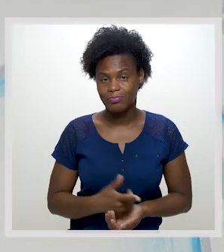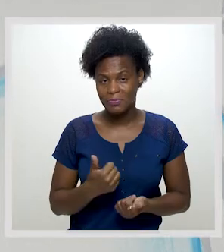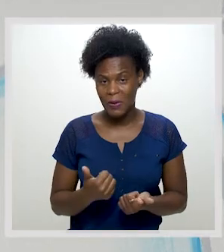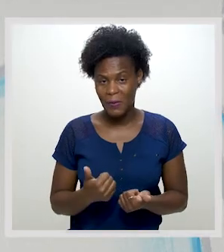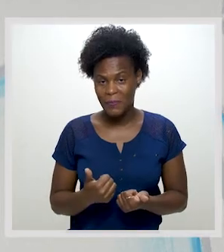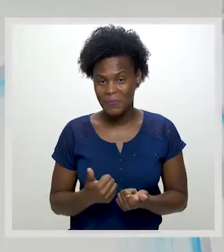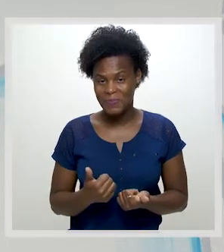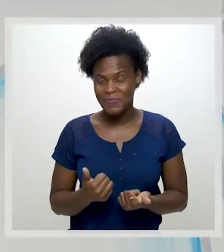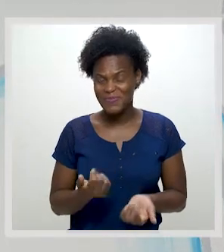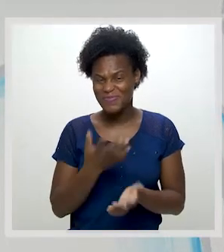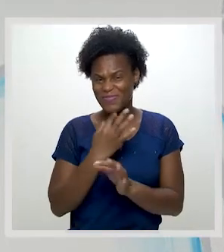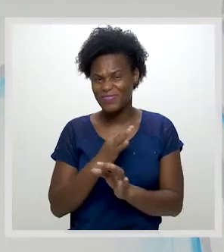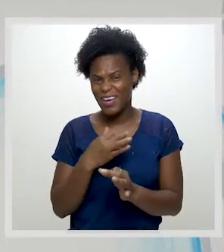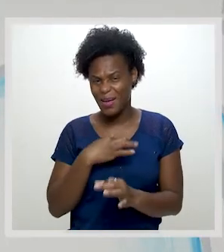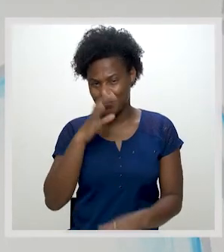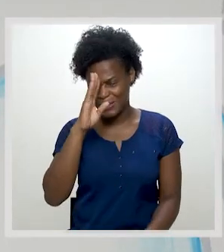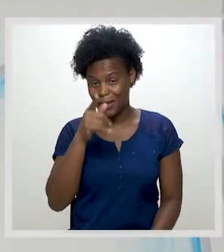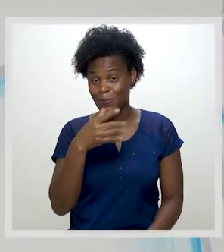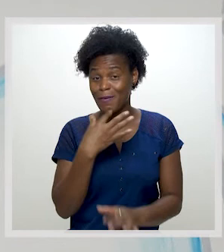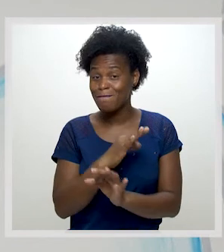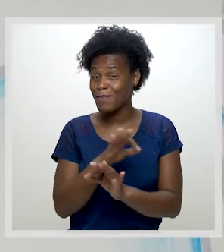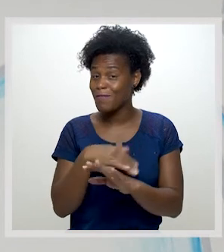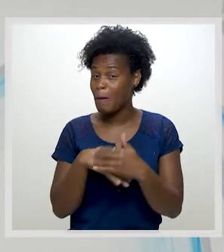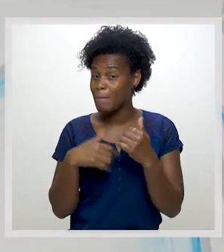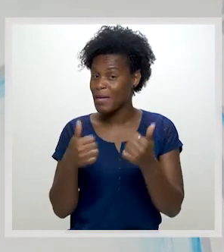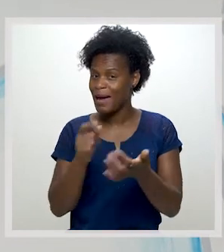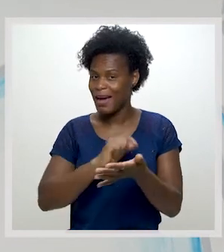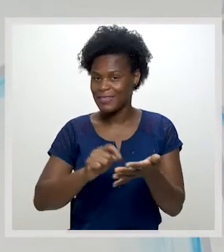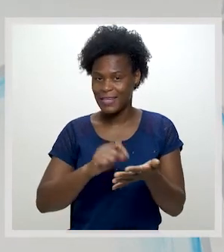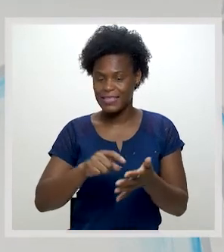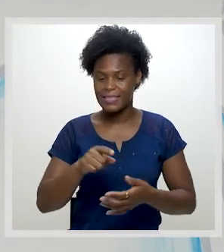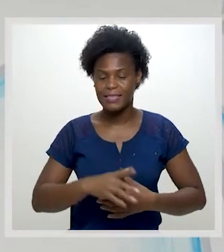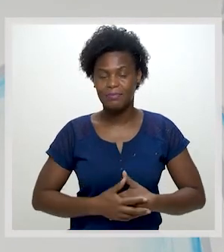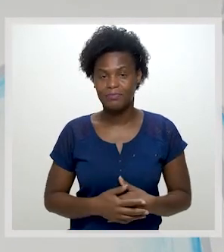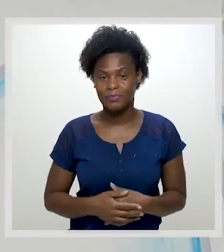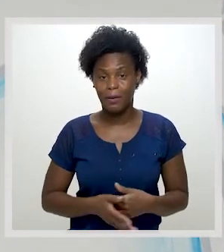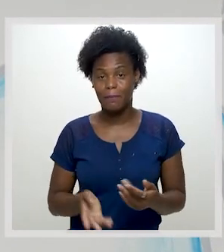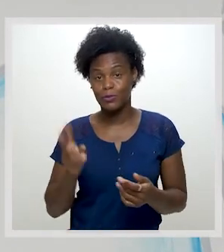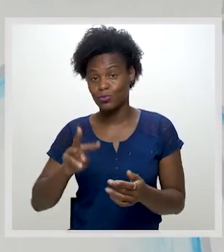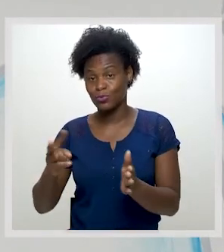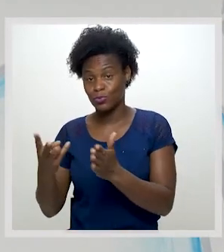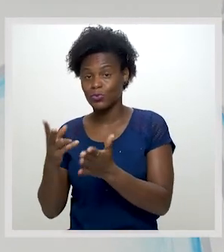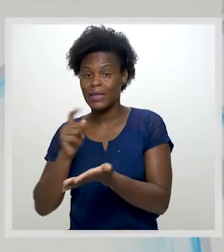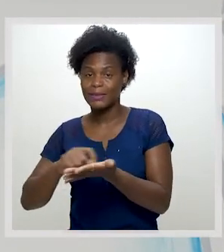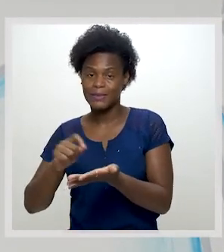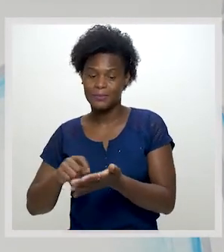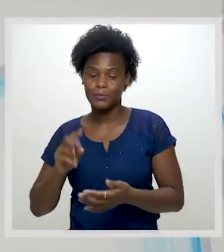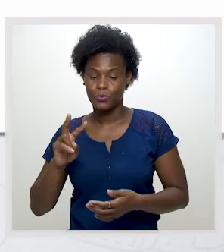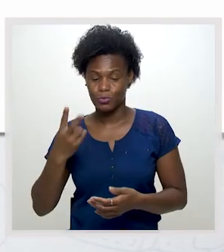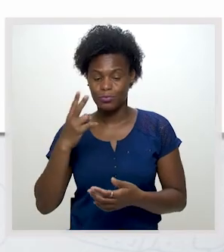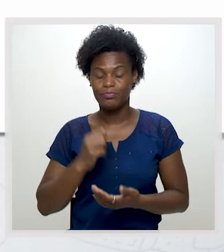Ça y est? Très bien, je sais que tu as parfaitement bien fait cet exercice. Passons au deuxième exercice.